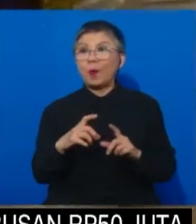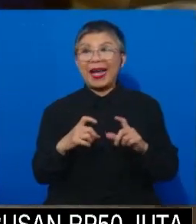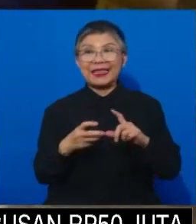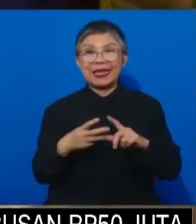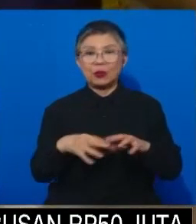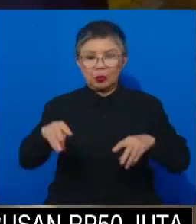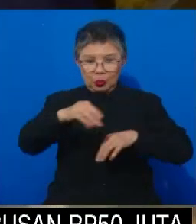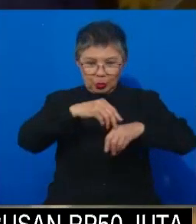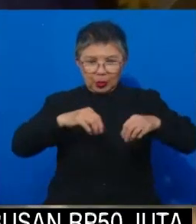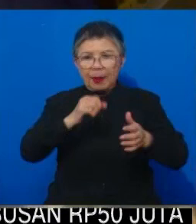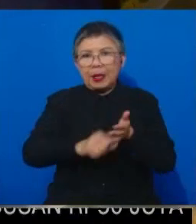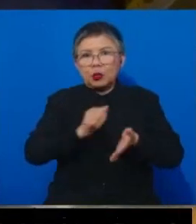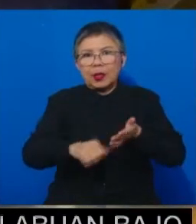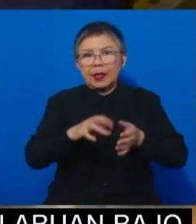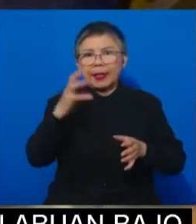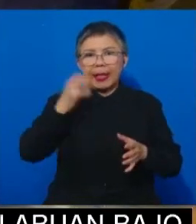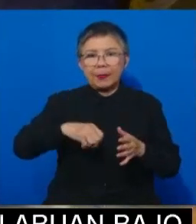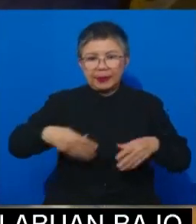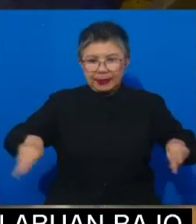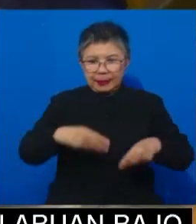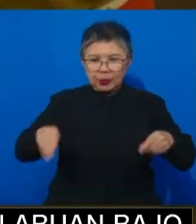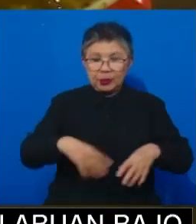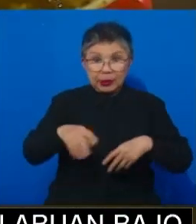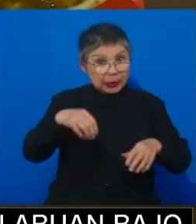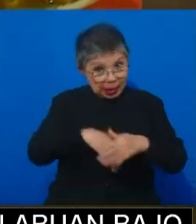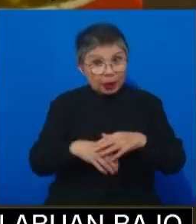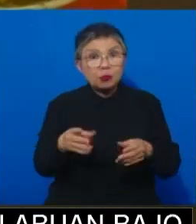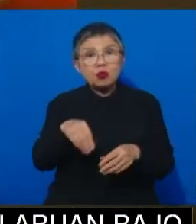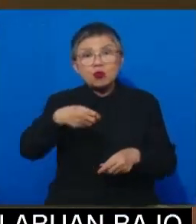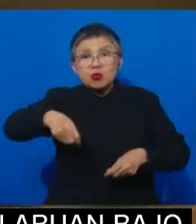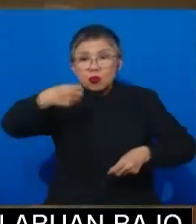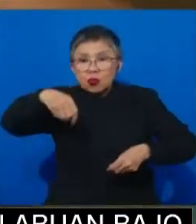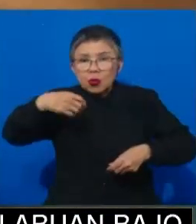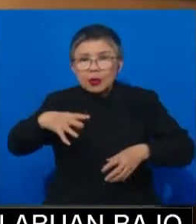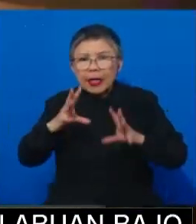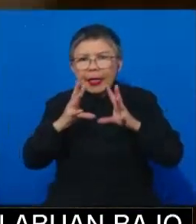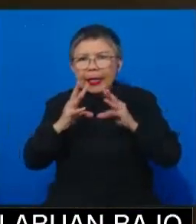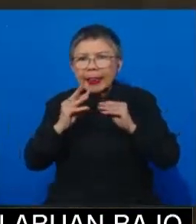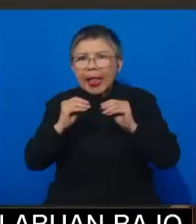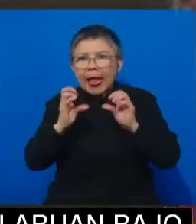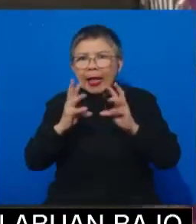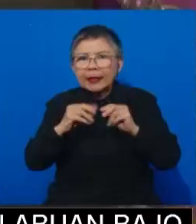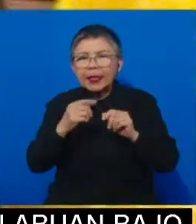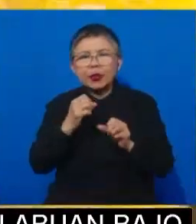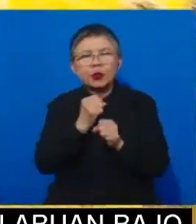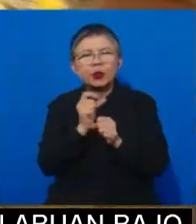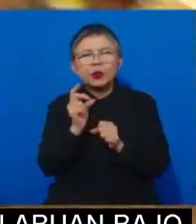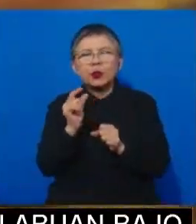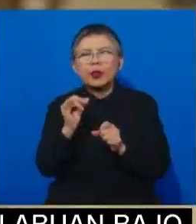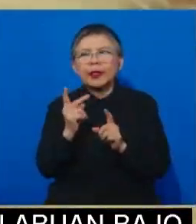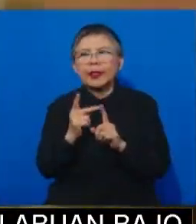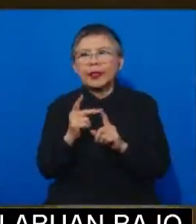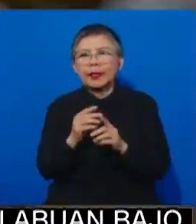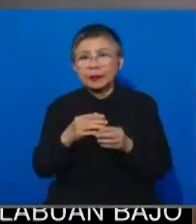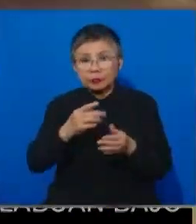ditambah taburan parutan kelapa yang disangrai di dalam kuahnya. Selain kental, rasanya juga lebih gurih.